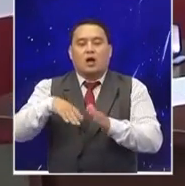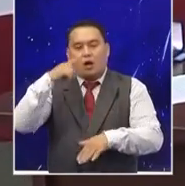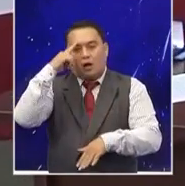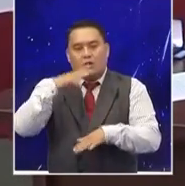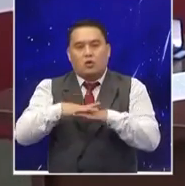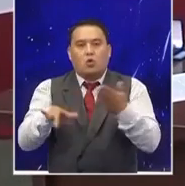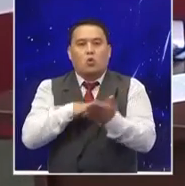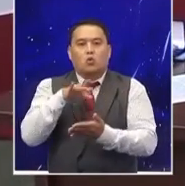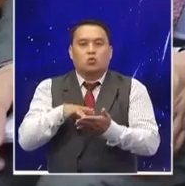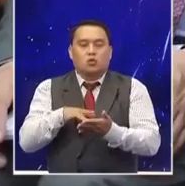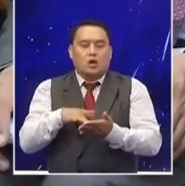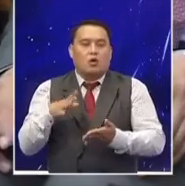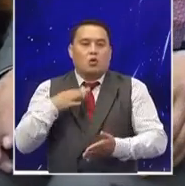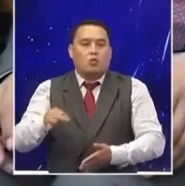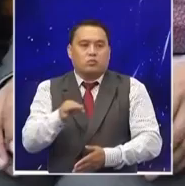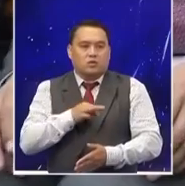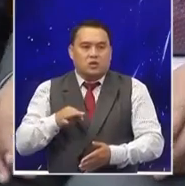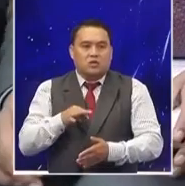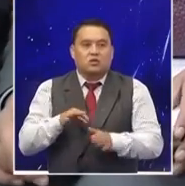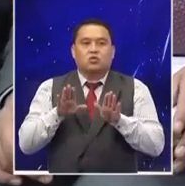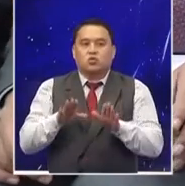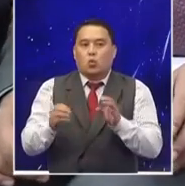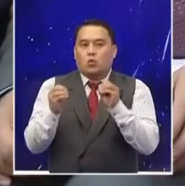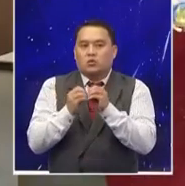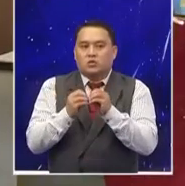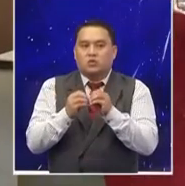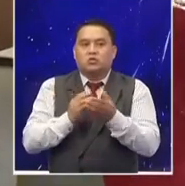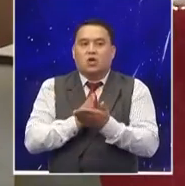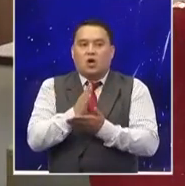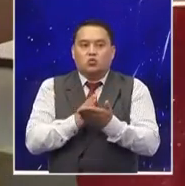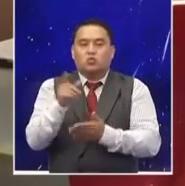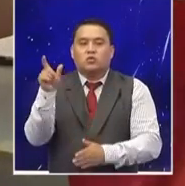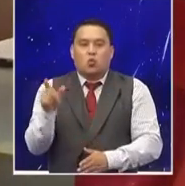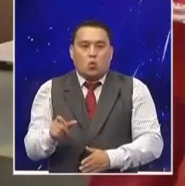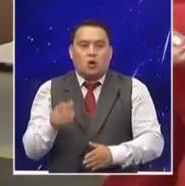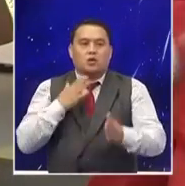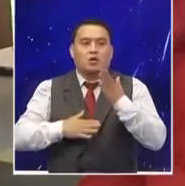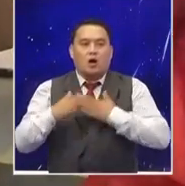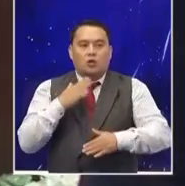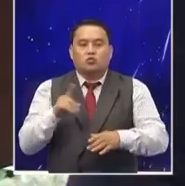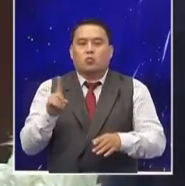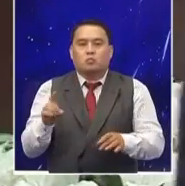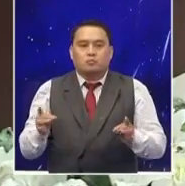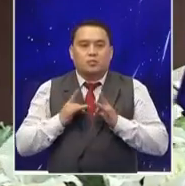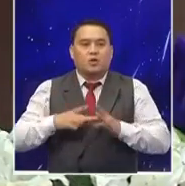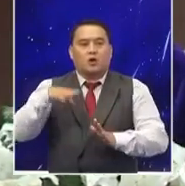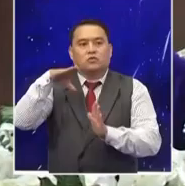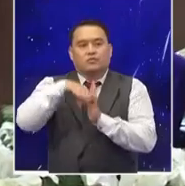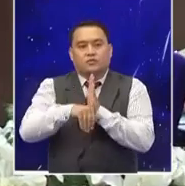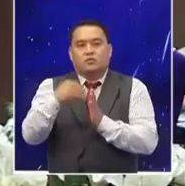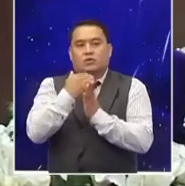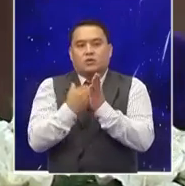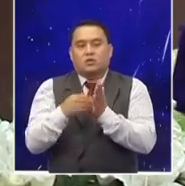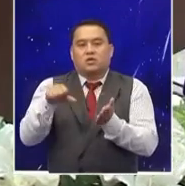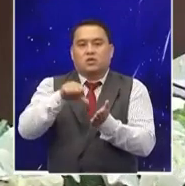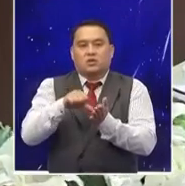руководитель ежегодно этой чести удостаиваются лишь 10 самых заслуженных людей и отрадно что в канун праздника в список вошли сразу три